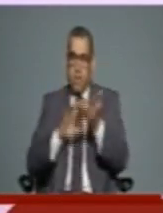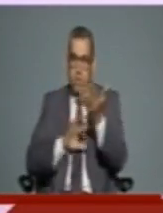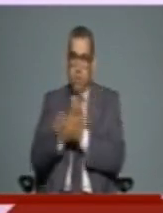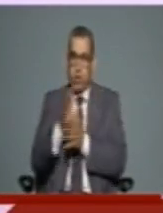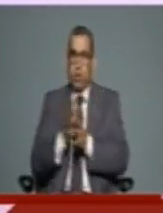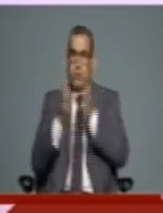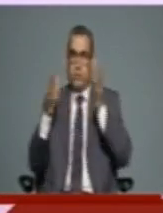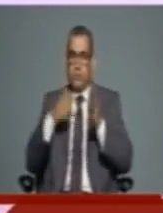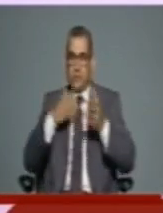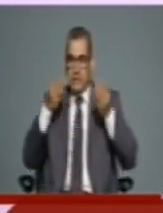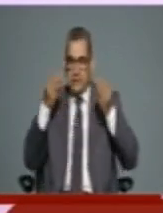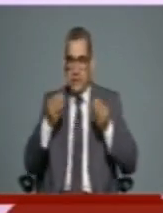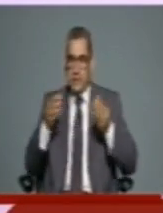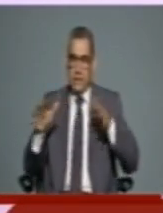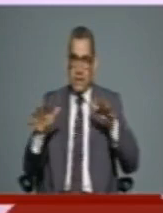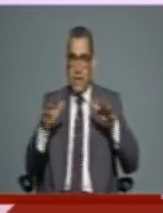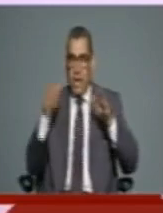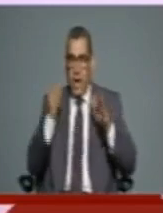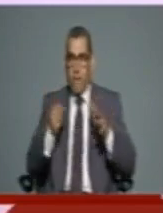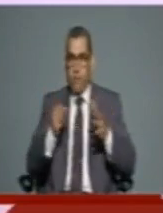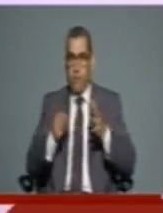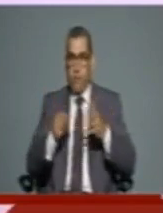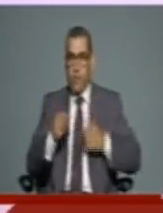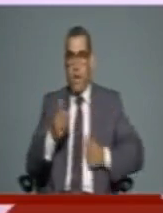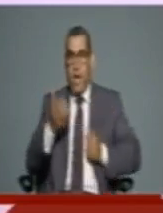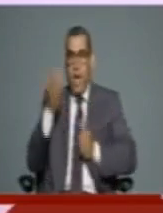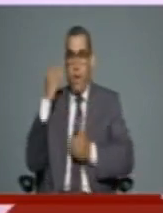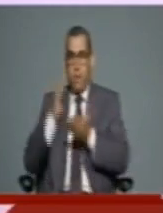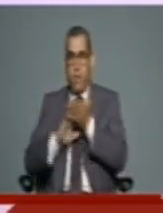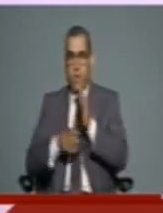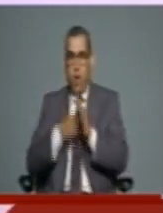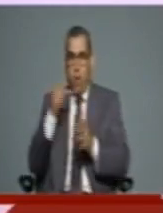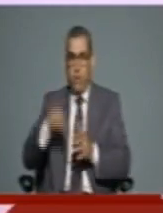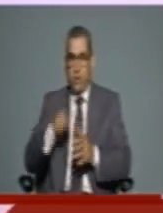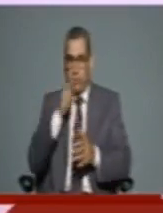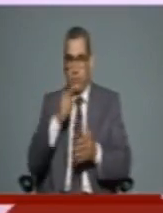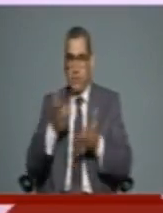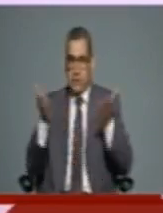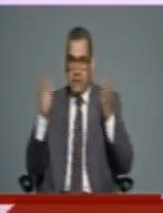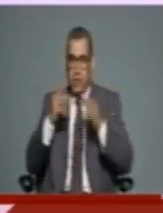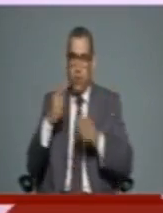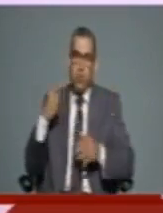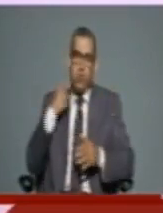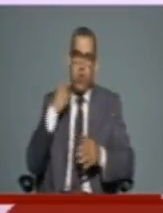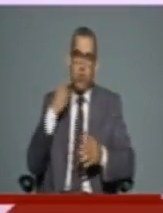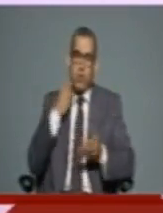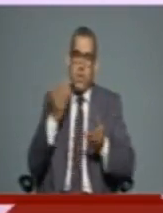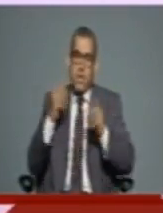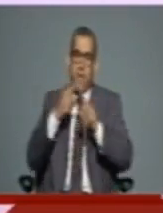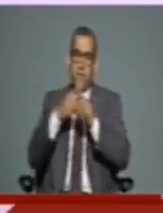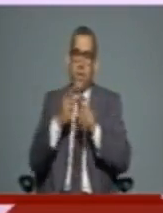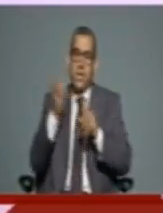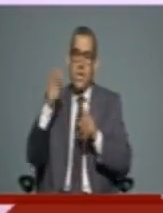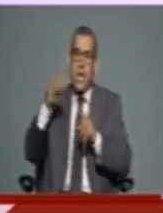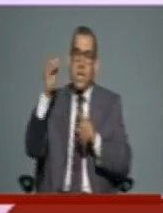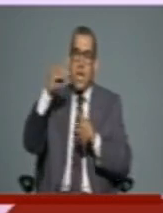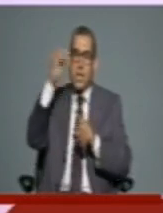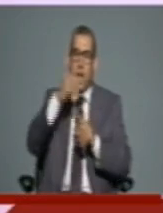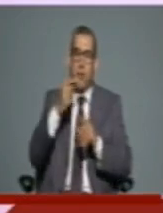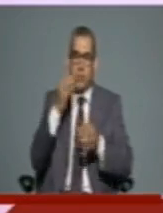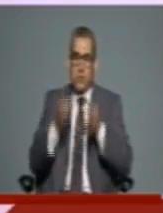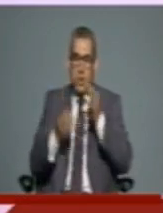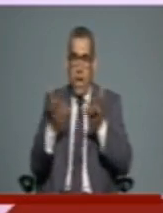لهزات غير مسبوقة، وكلفنا أنفسنا أضعاف الموازنات